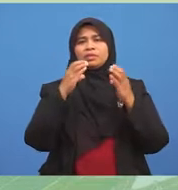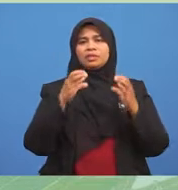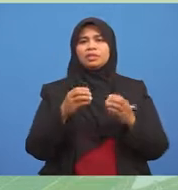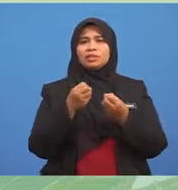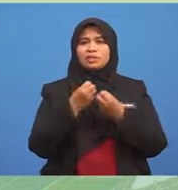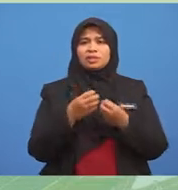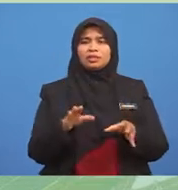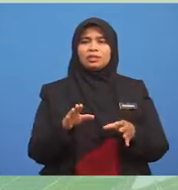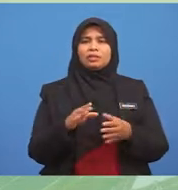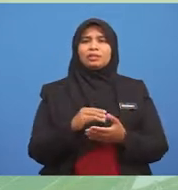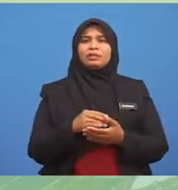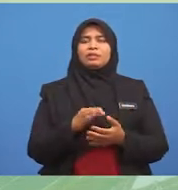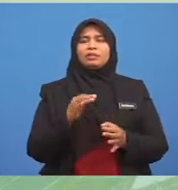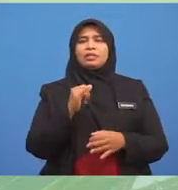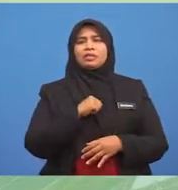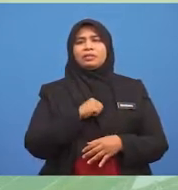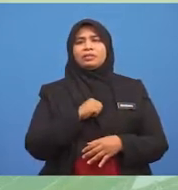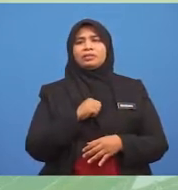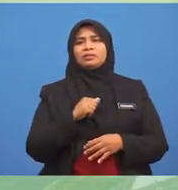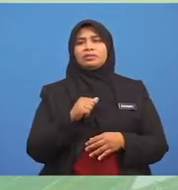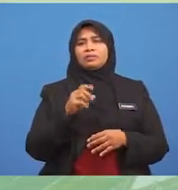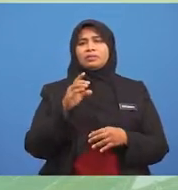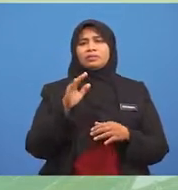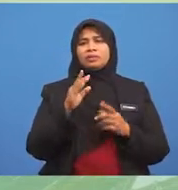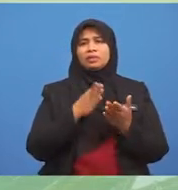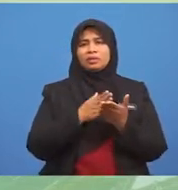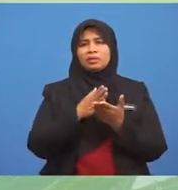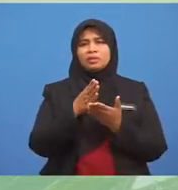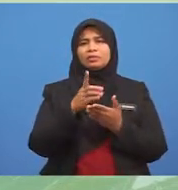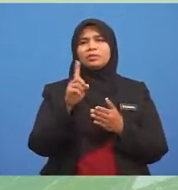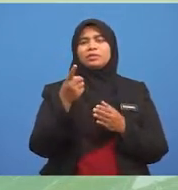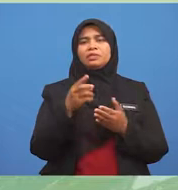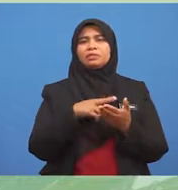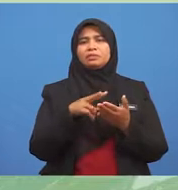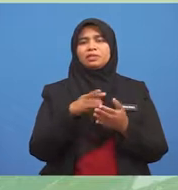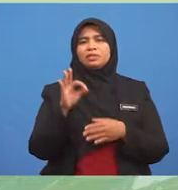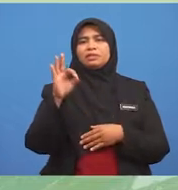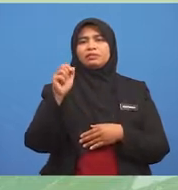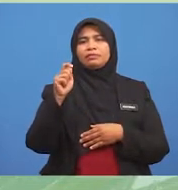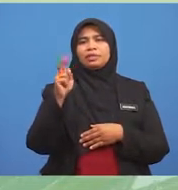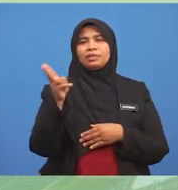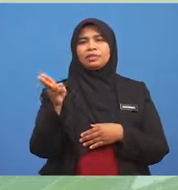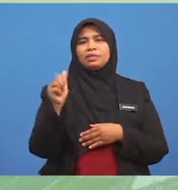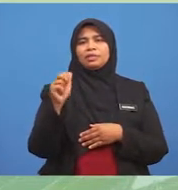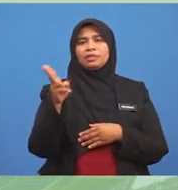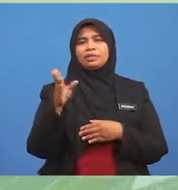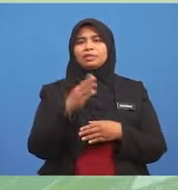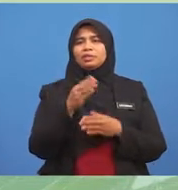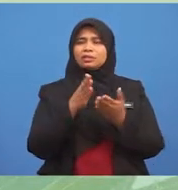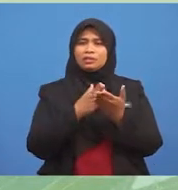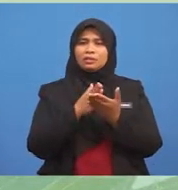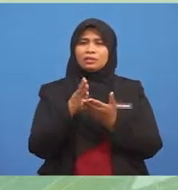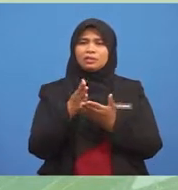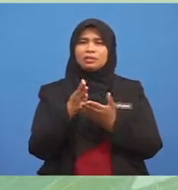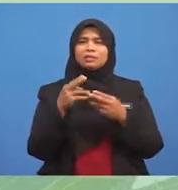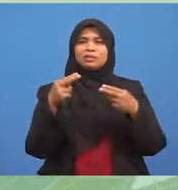Cara penyelesaiannya ialah individu tersebut terus sahaja membaca Al-Fatihah. Seterusnya, menyambung